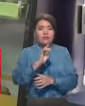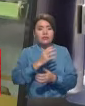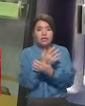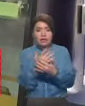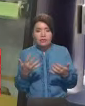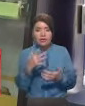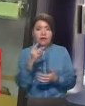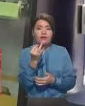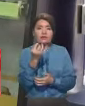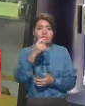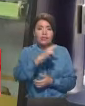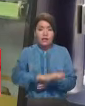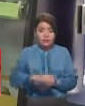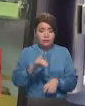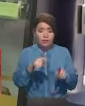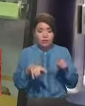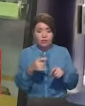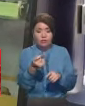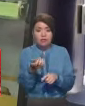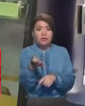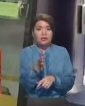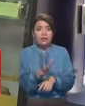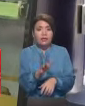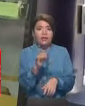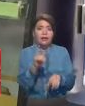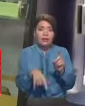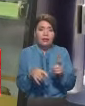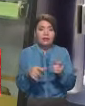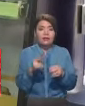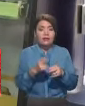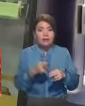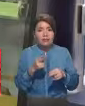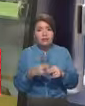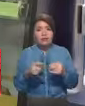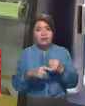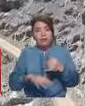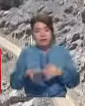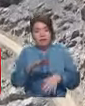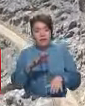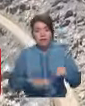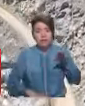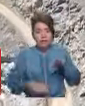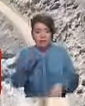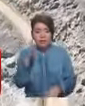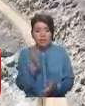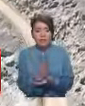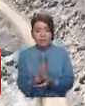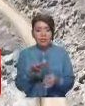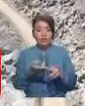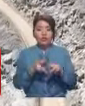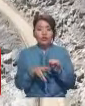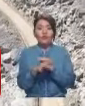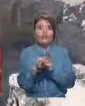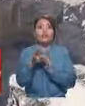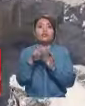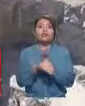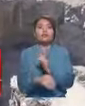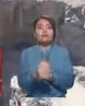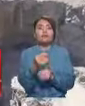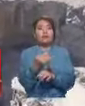Казахстане находится несколько сот редкометальных и редкоземельных месторождений. Недра всего Казахстана таят в себе еще